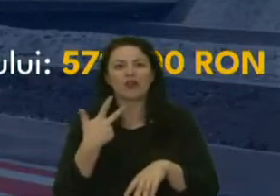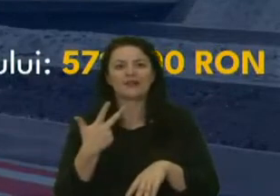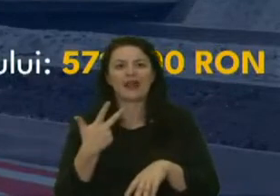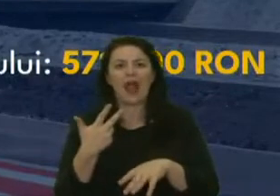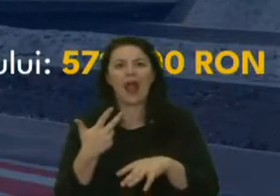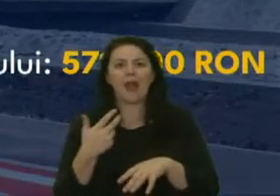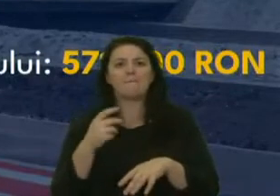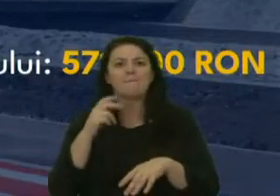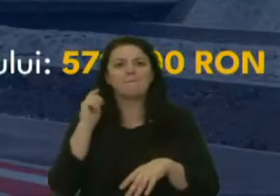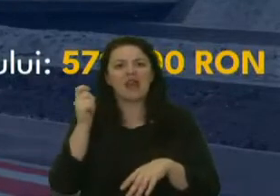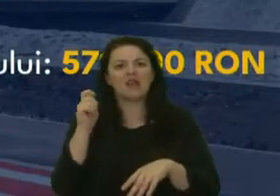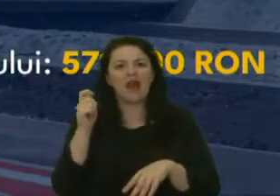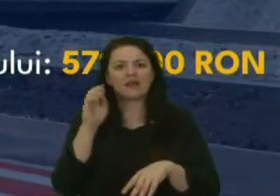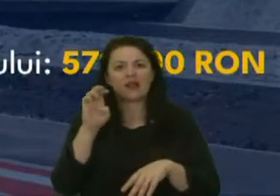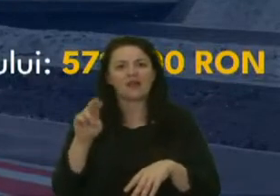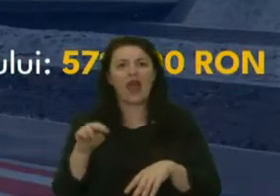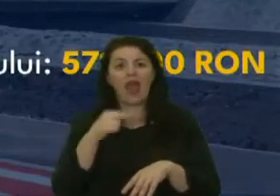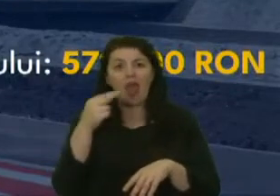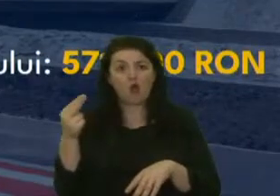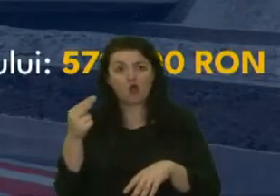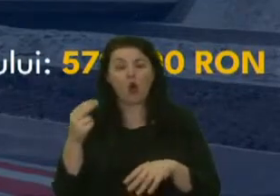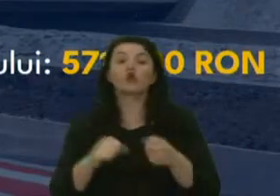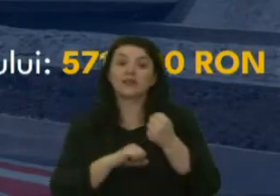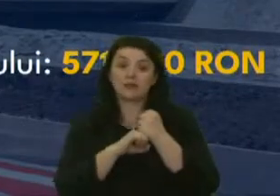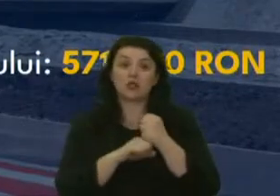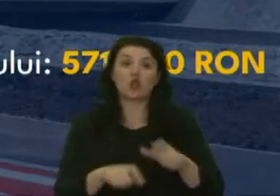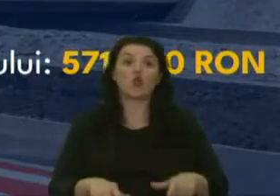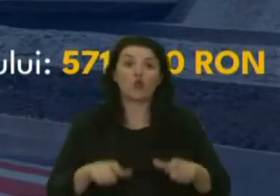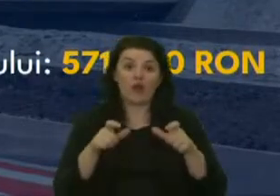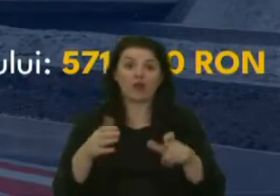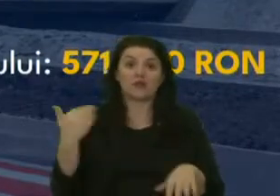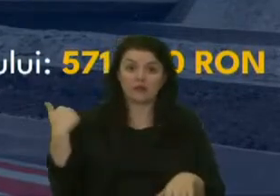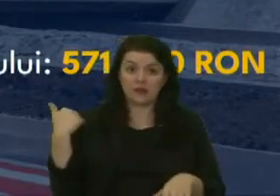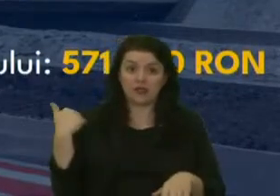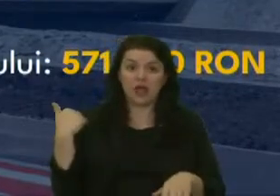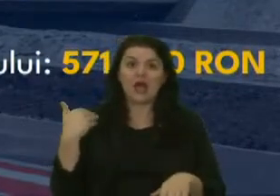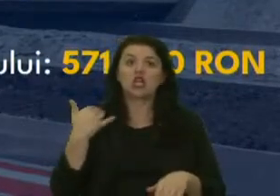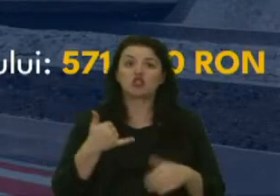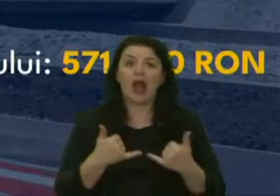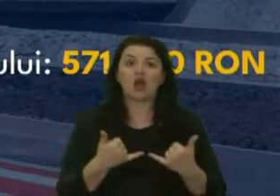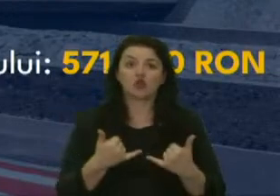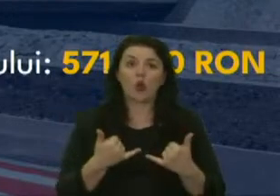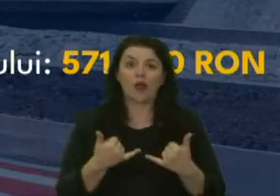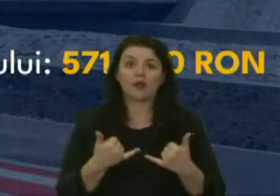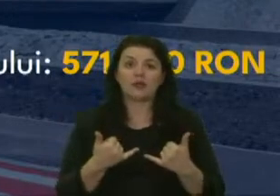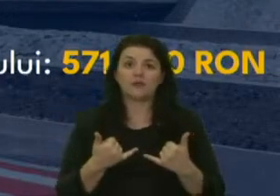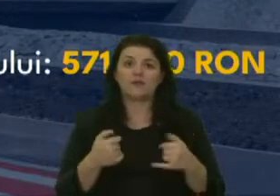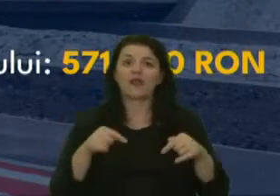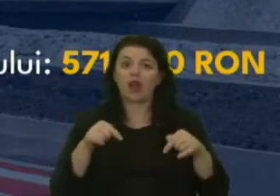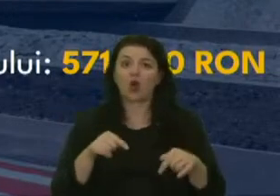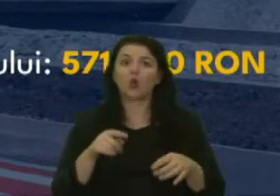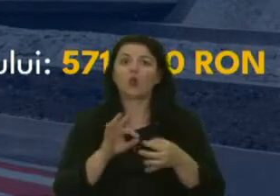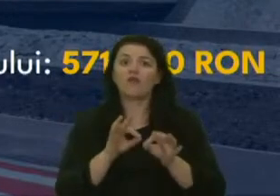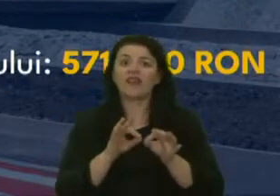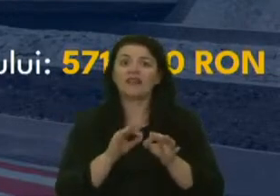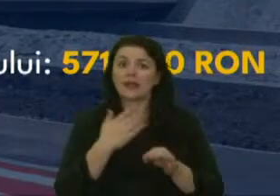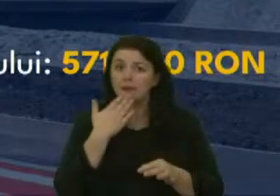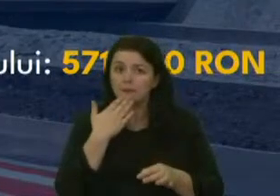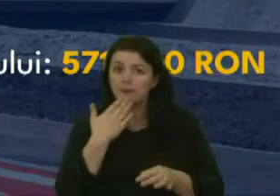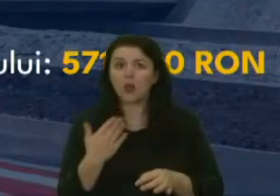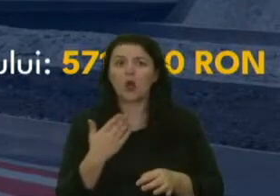să implementăm acest proiect repet cu sprijinul atât a guvernelor anterioare cât și a Guvernului actual pe care repet nu am decât cuvinte de apreciere pentru